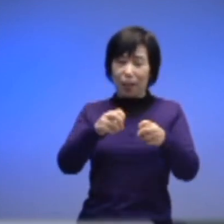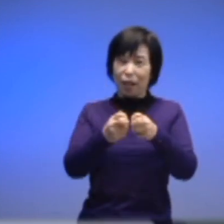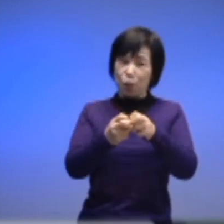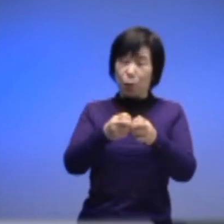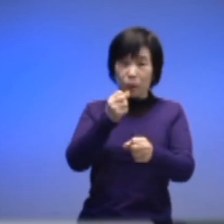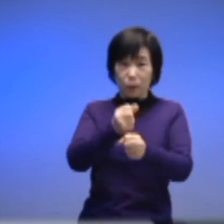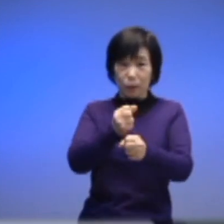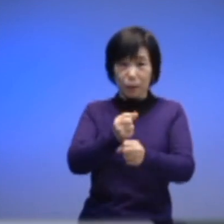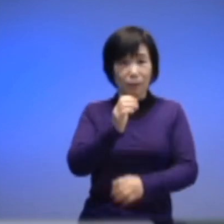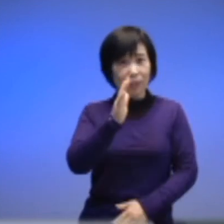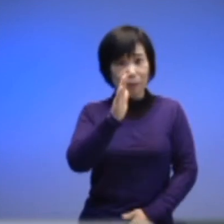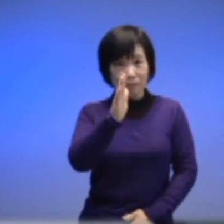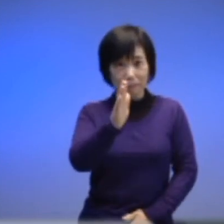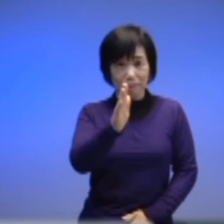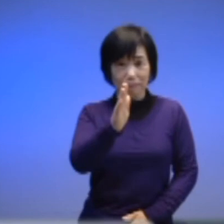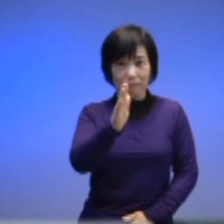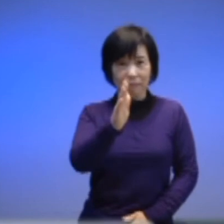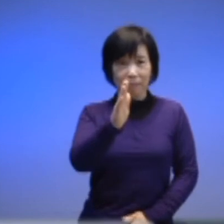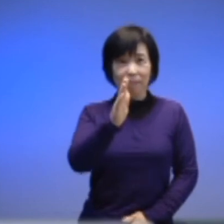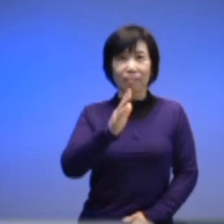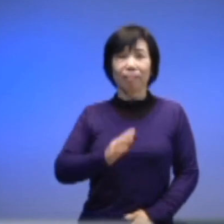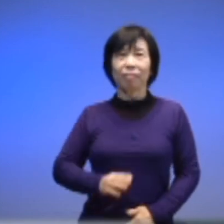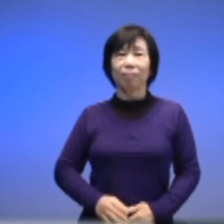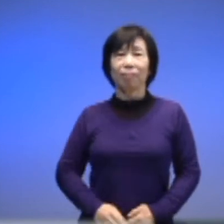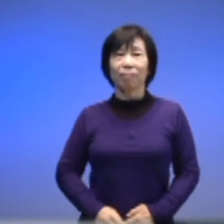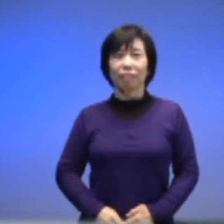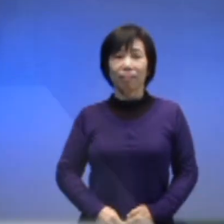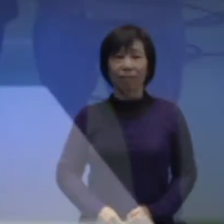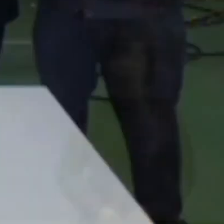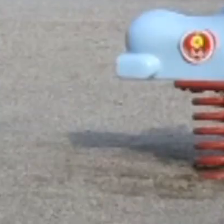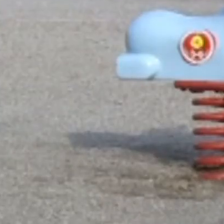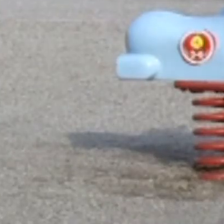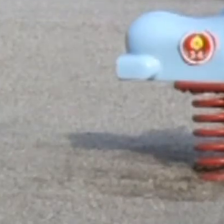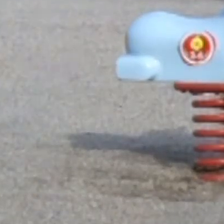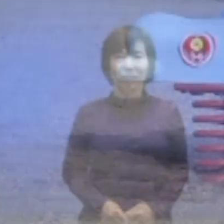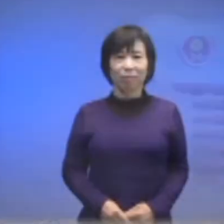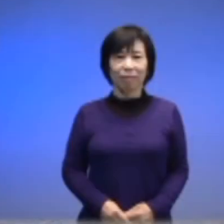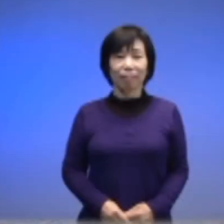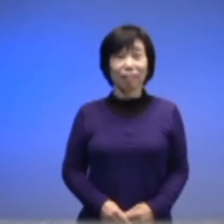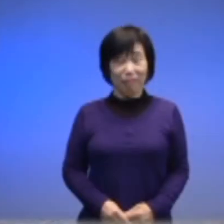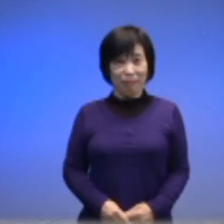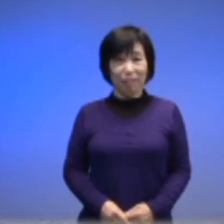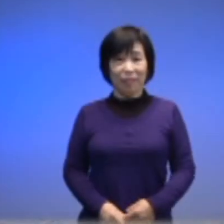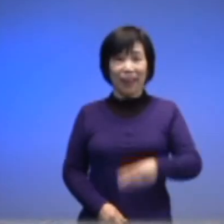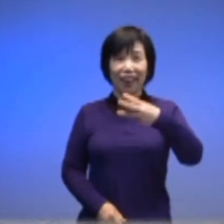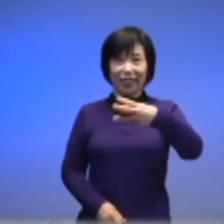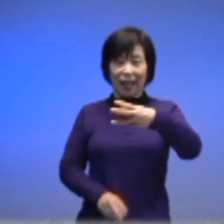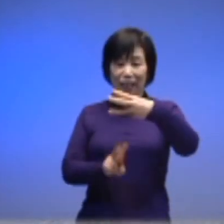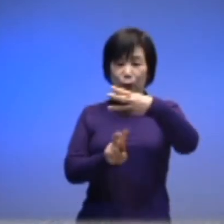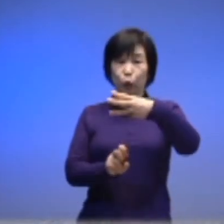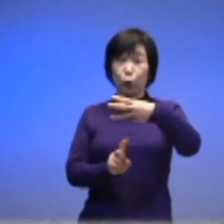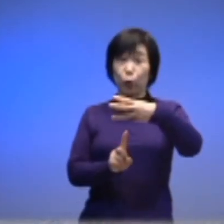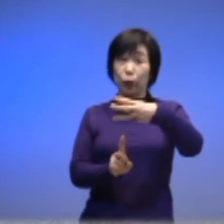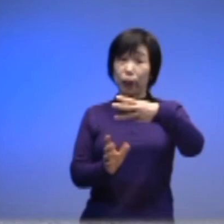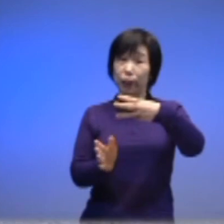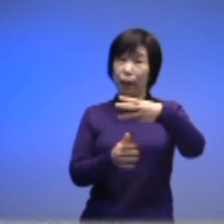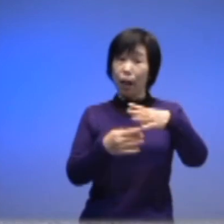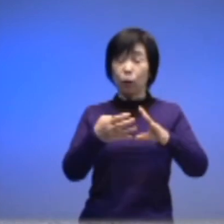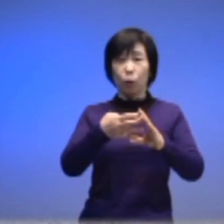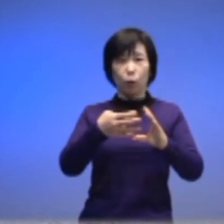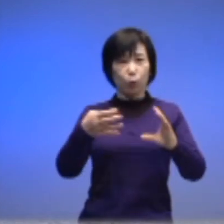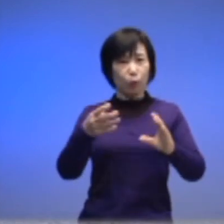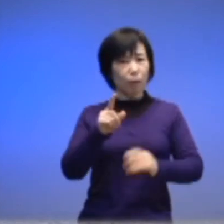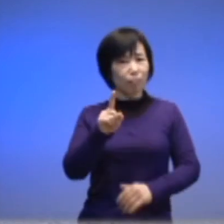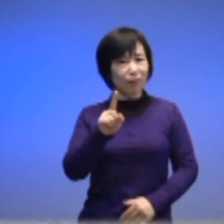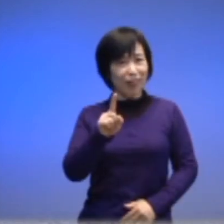ボットを作っていってくださいね。 次回3月21日からのチャンネ